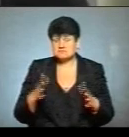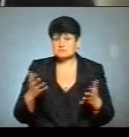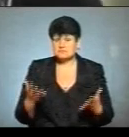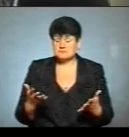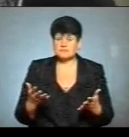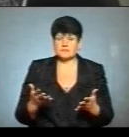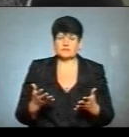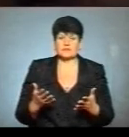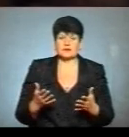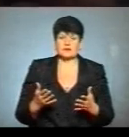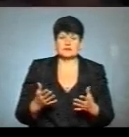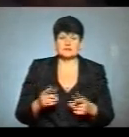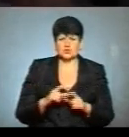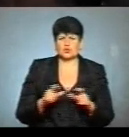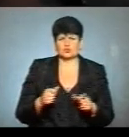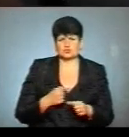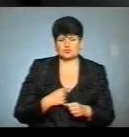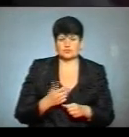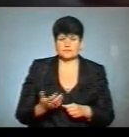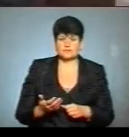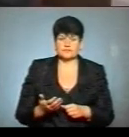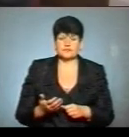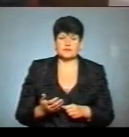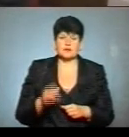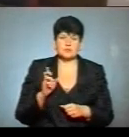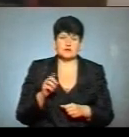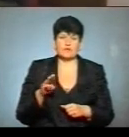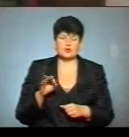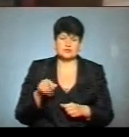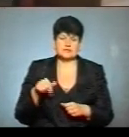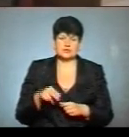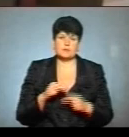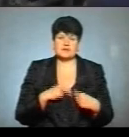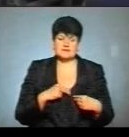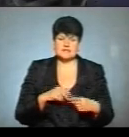за школою все одно шкодую. Богдана Велищук іде до працівниці центру